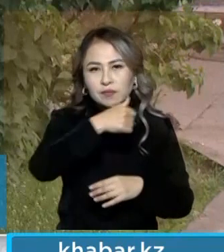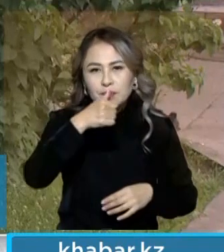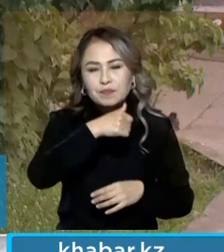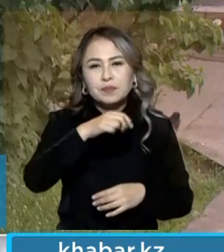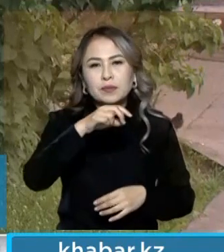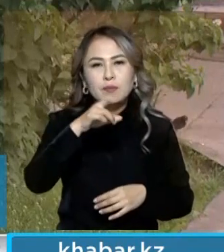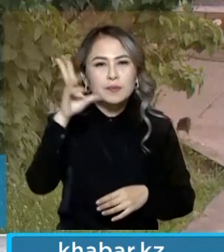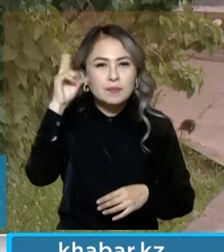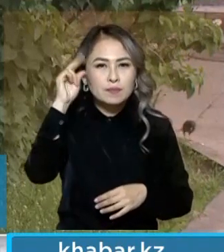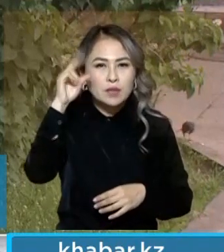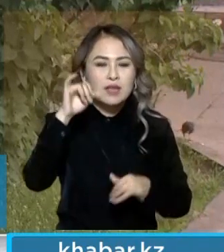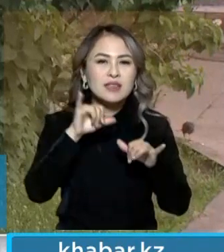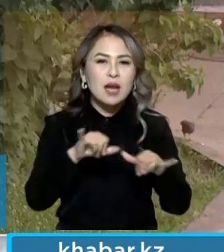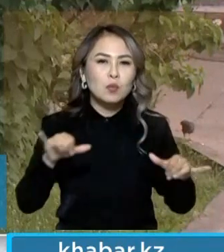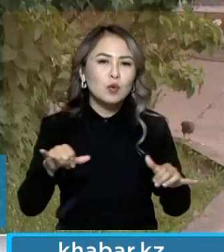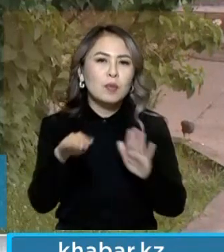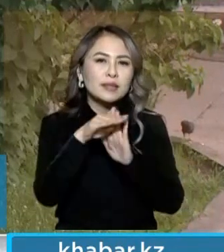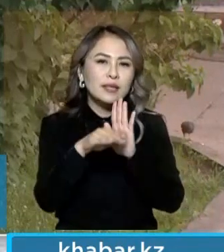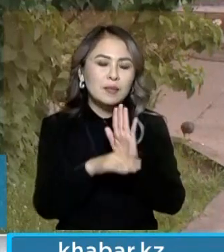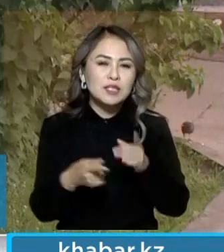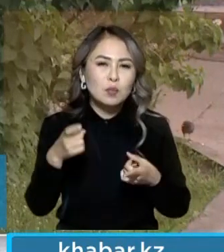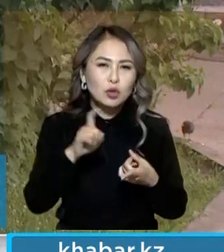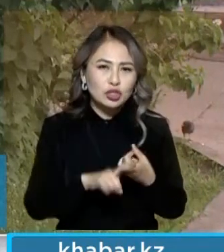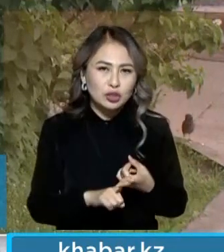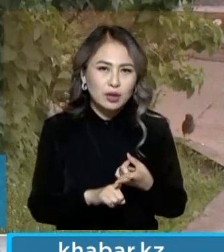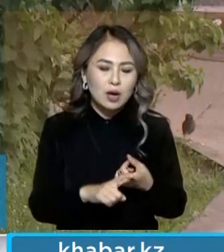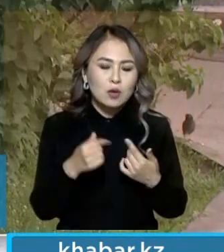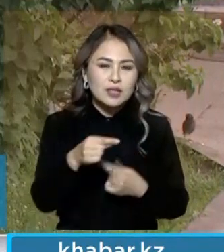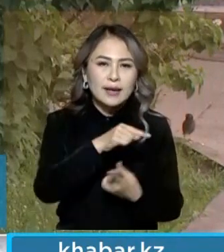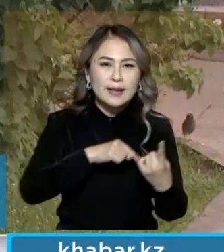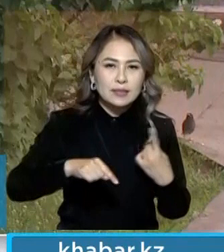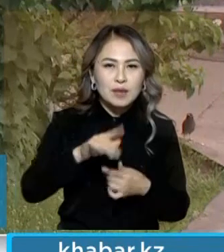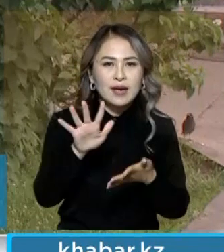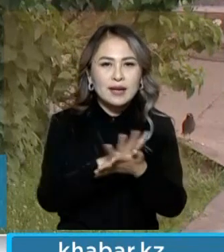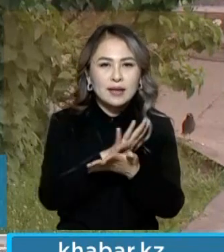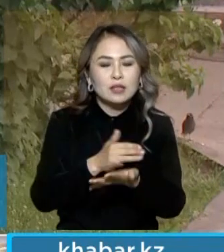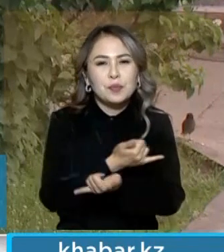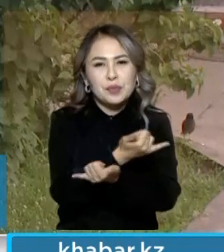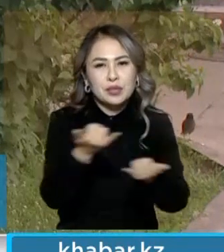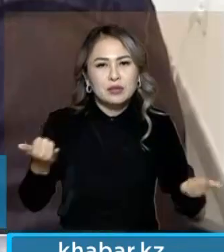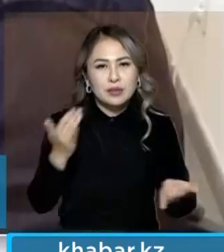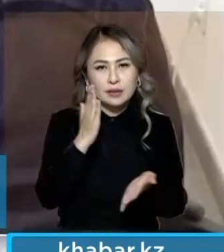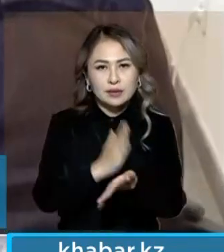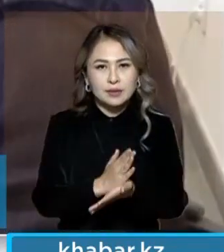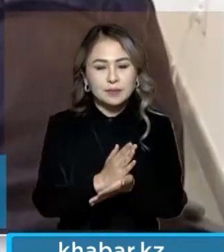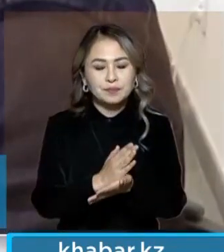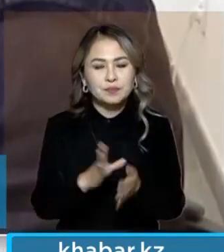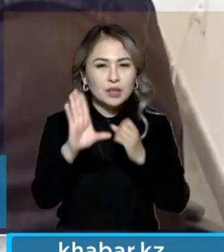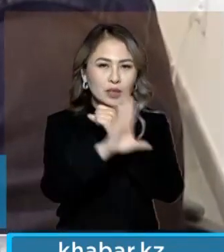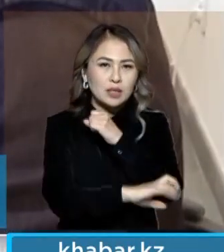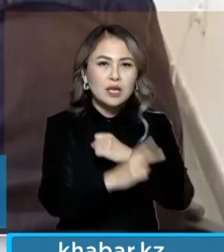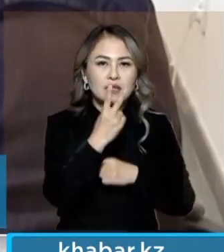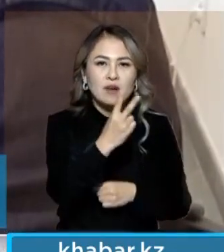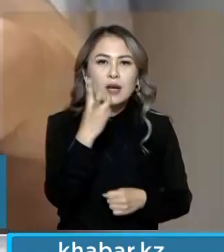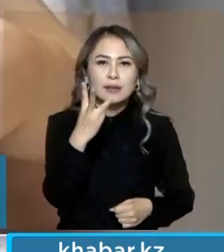мерзу даму бағдарламасы бойынша осы кәсіпкерлерге гранттар қарастырылу көзделуде. Соңғы 2-3